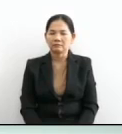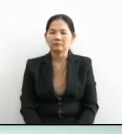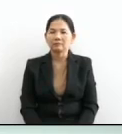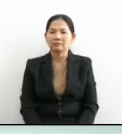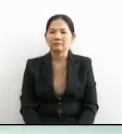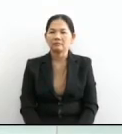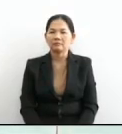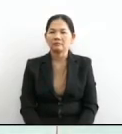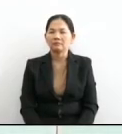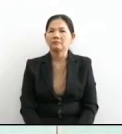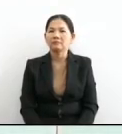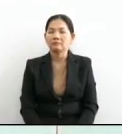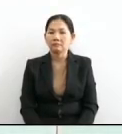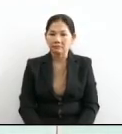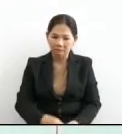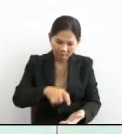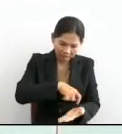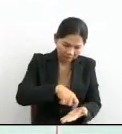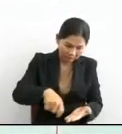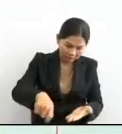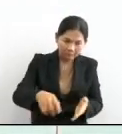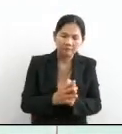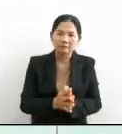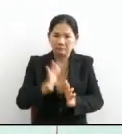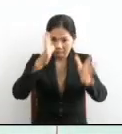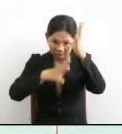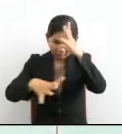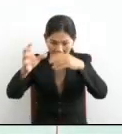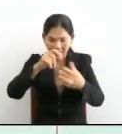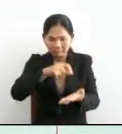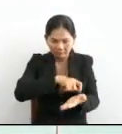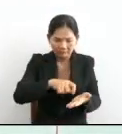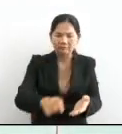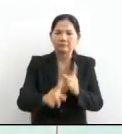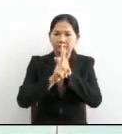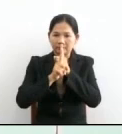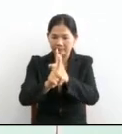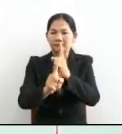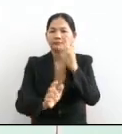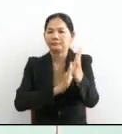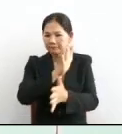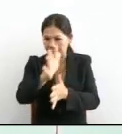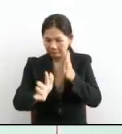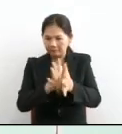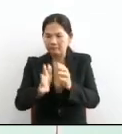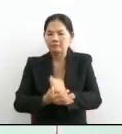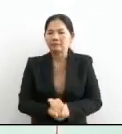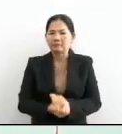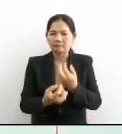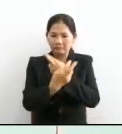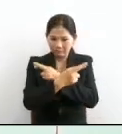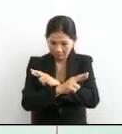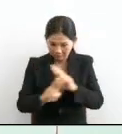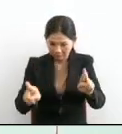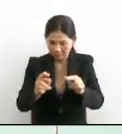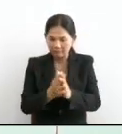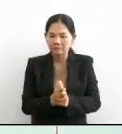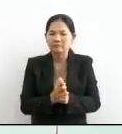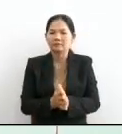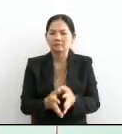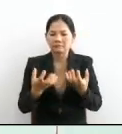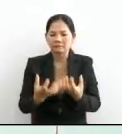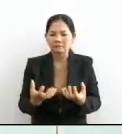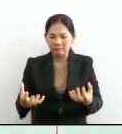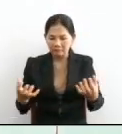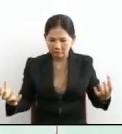chẳng chẳng xong này những ngày nít cứ dương riêng ông bí chà sơ xê tám ản chẳng chẳng chà con triêm là con chà cứ con triêm xong